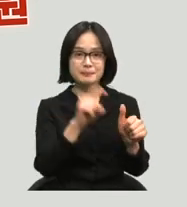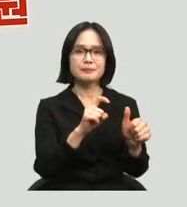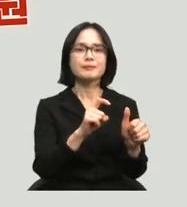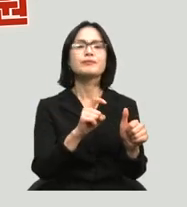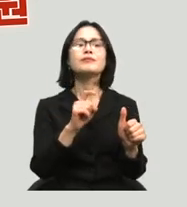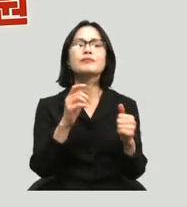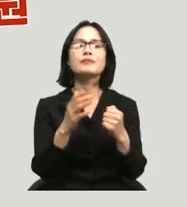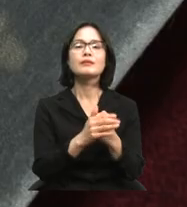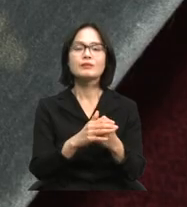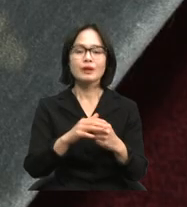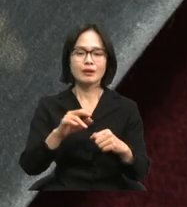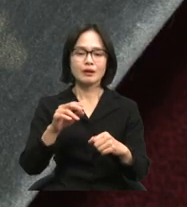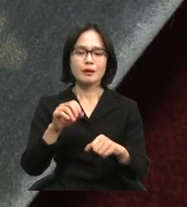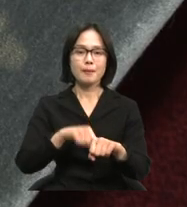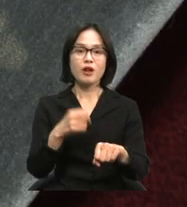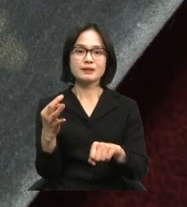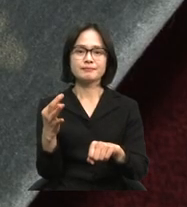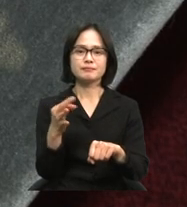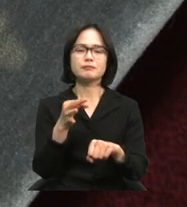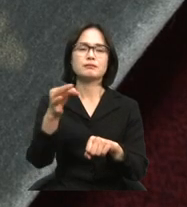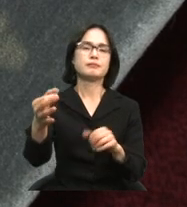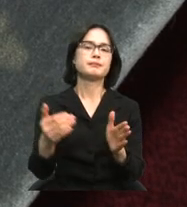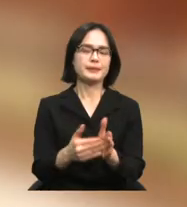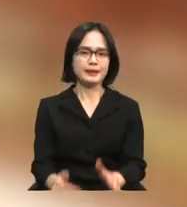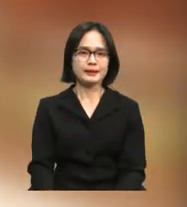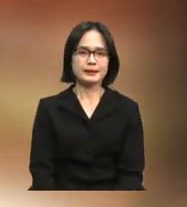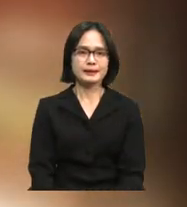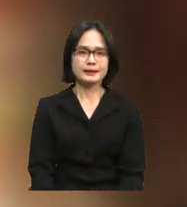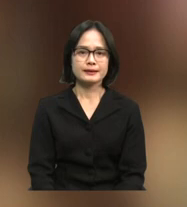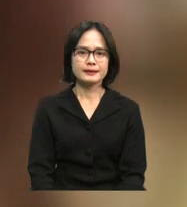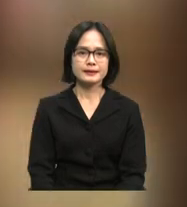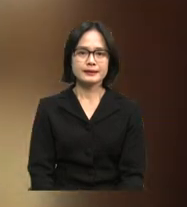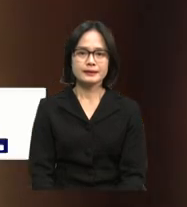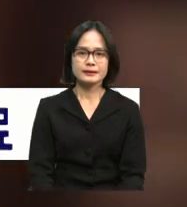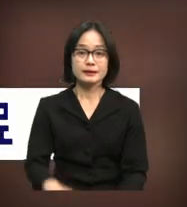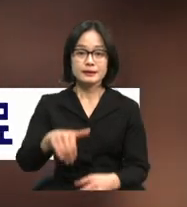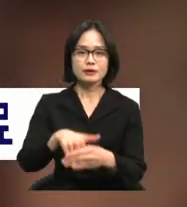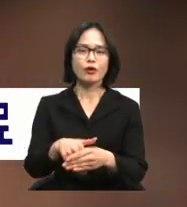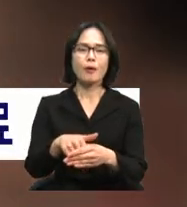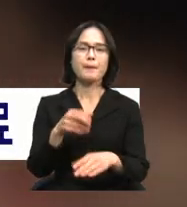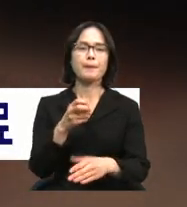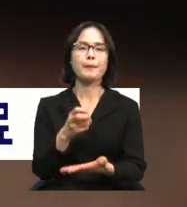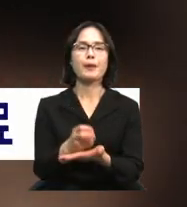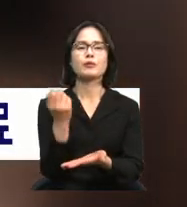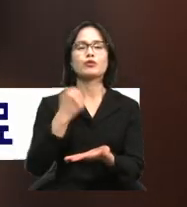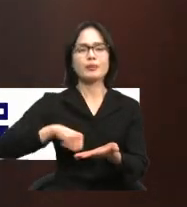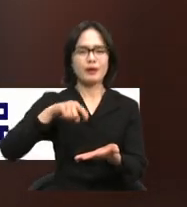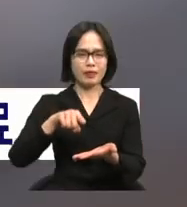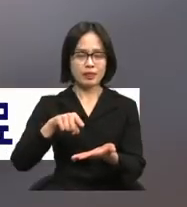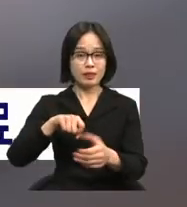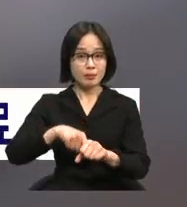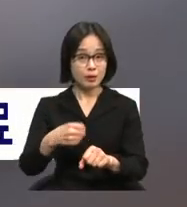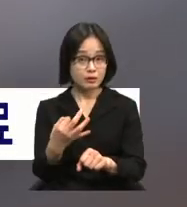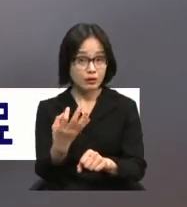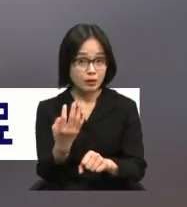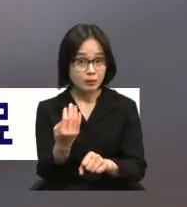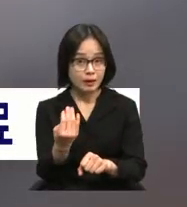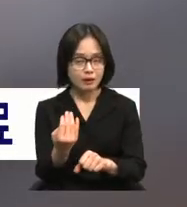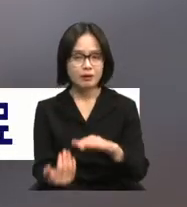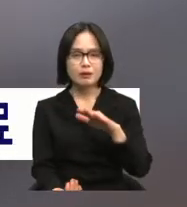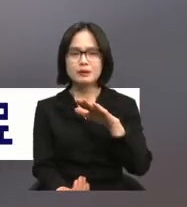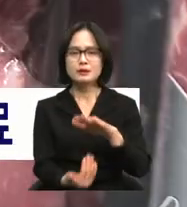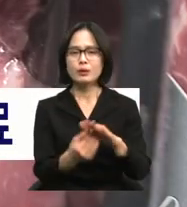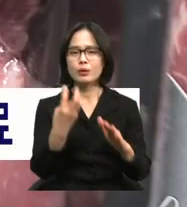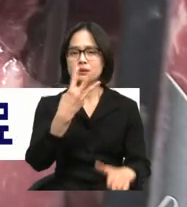조치입니다 선거법을 위반해 명절 선물을 받거나 식사를 제공받는 경우엔 최고 3천만 원 범위에서 제공받은 금액의